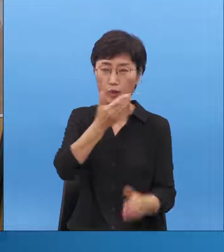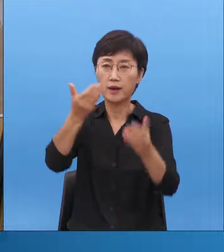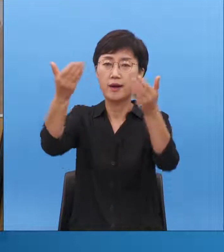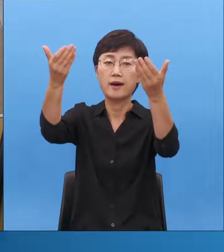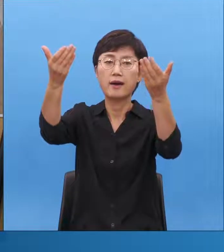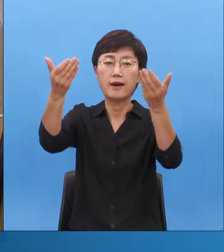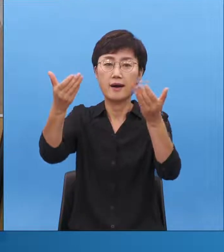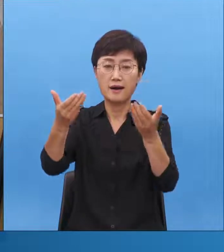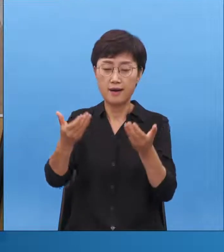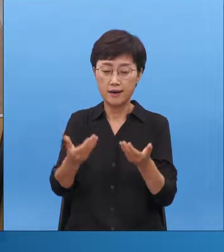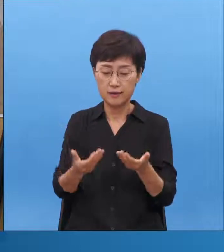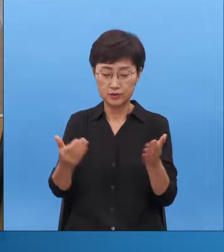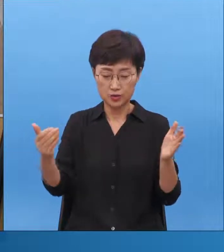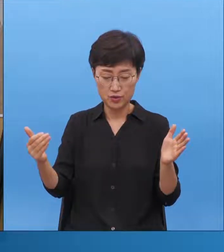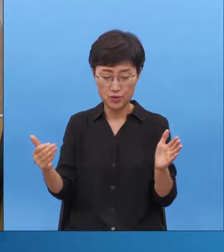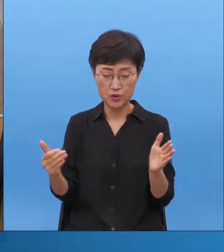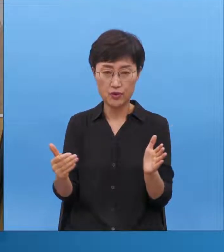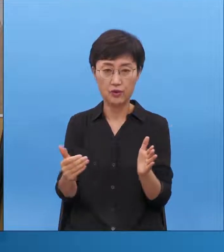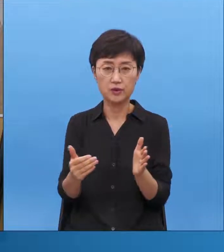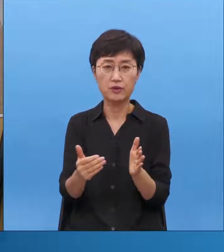고정케